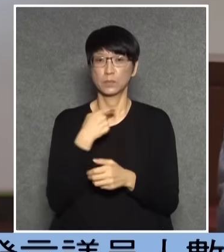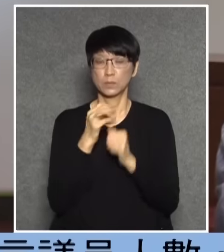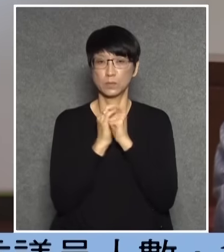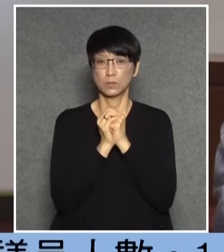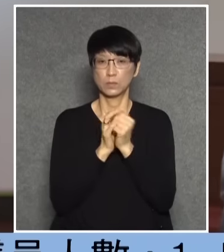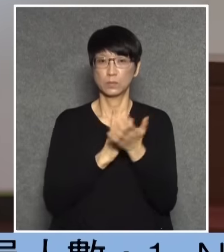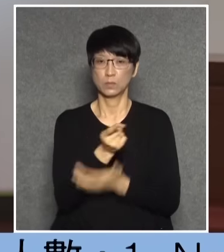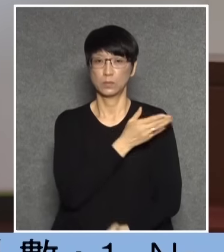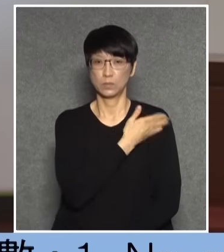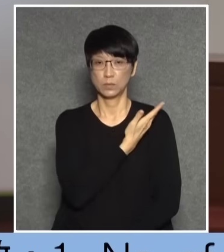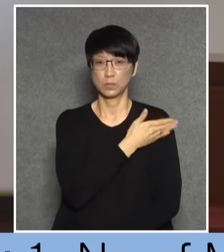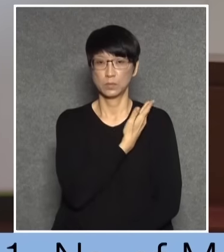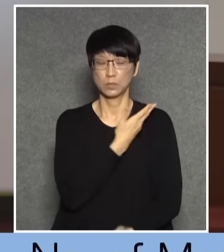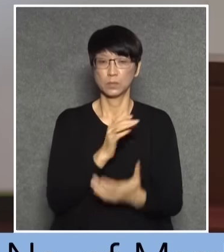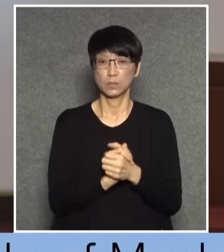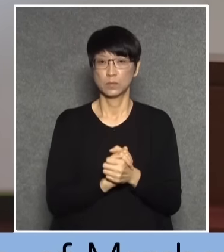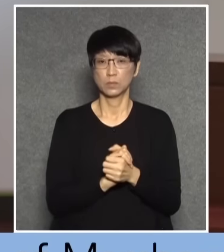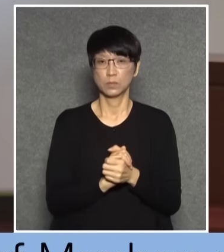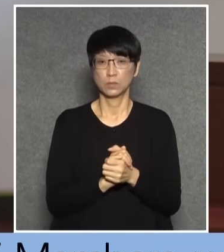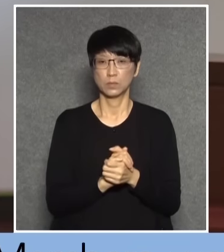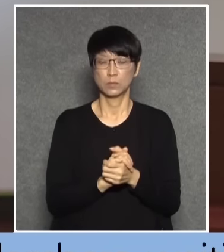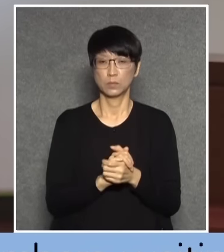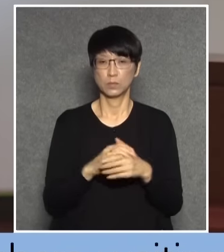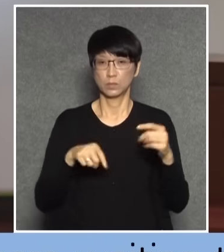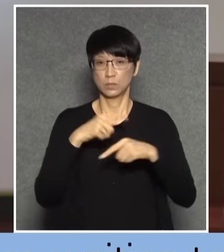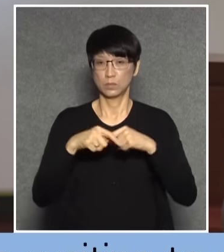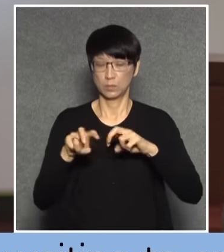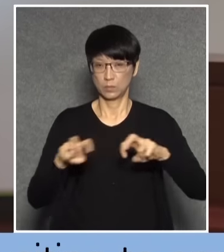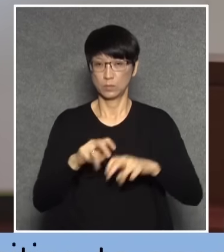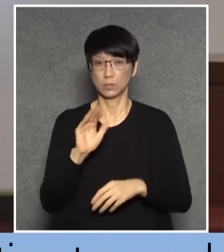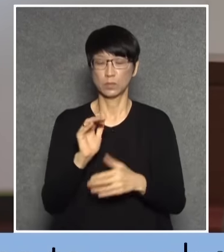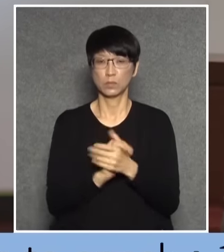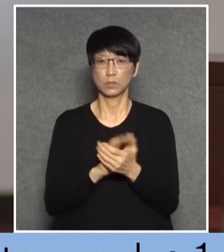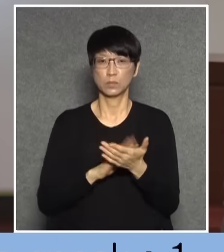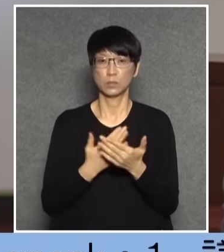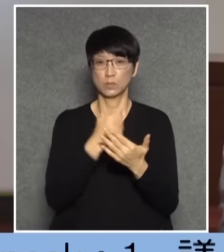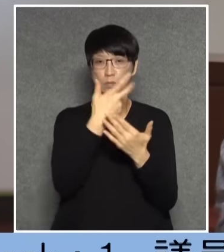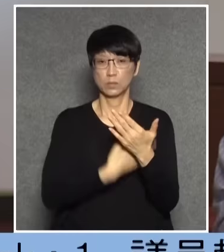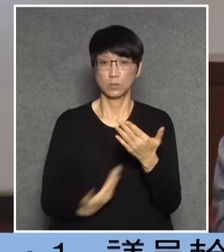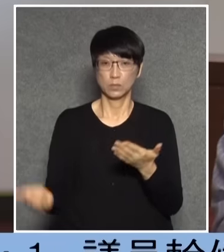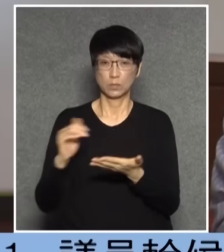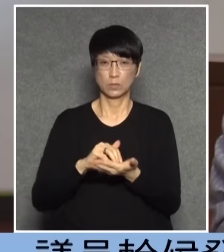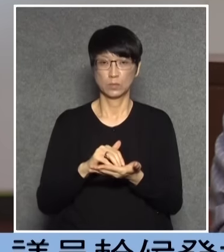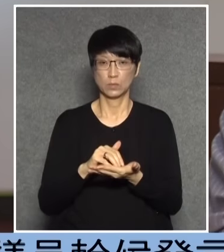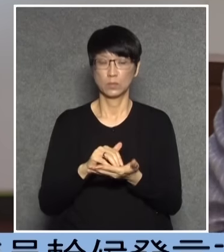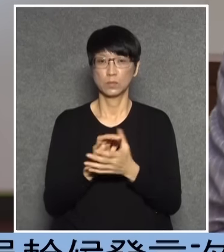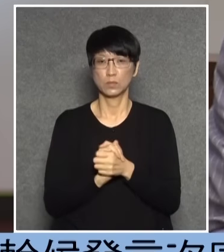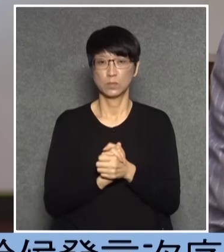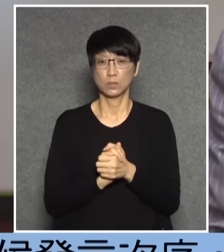專員即係進行審查。但係喺條例實施到而家為止，只係